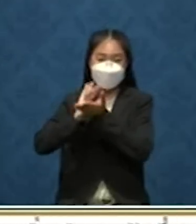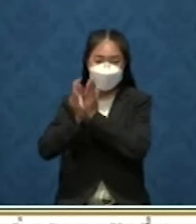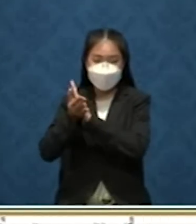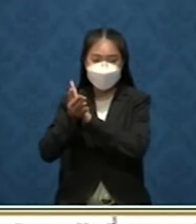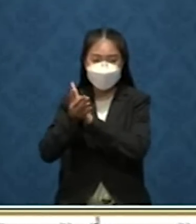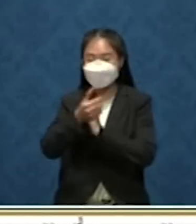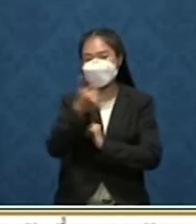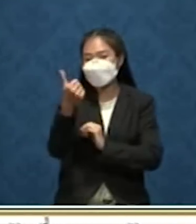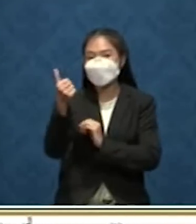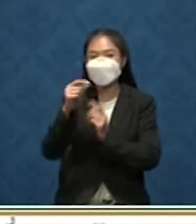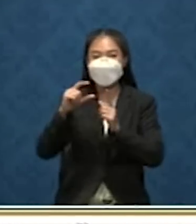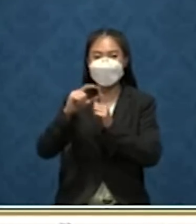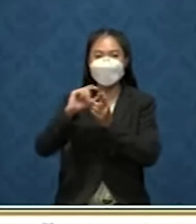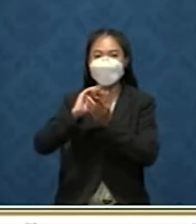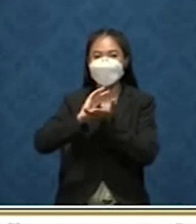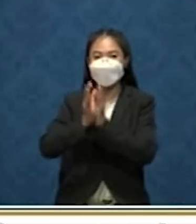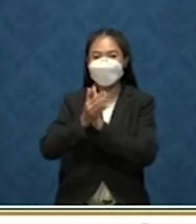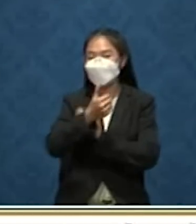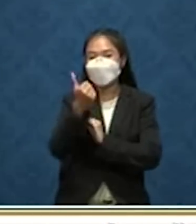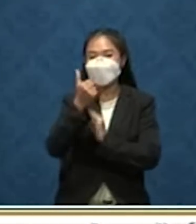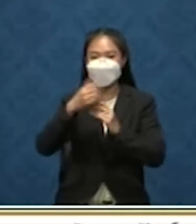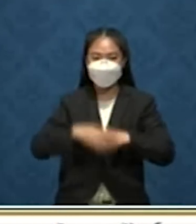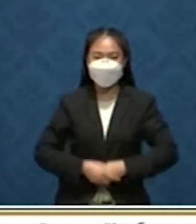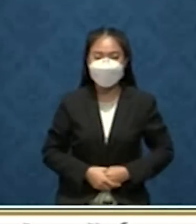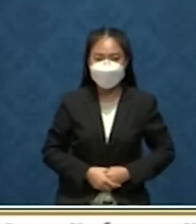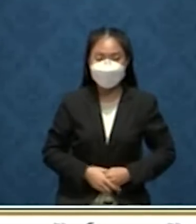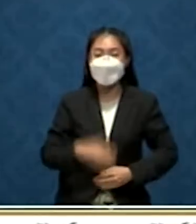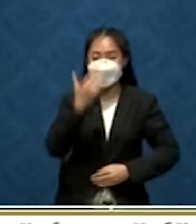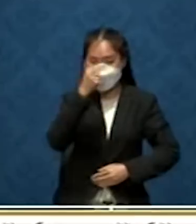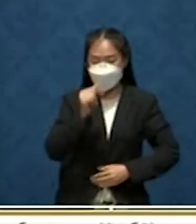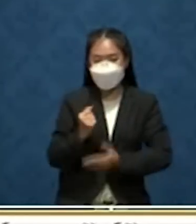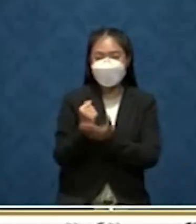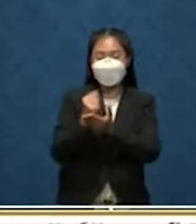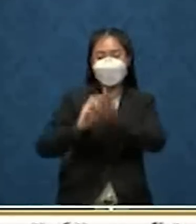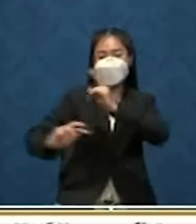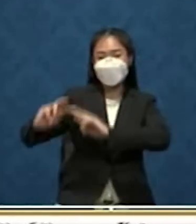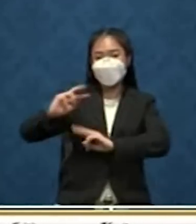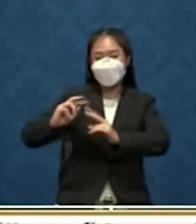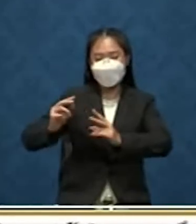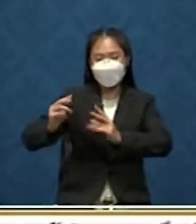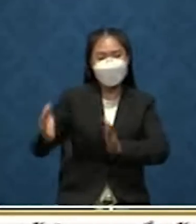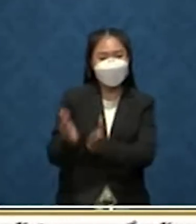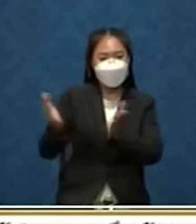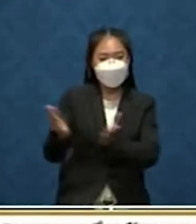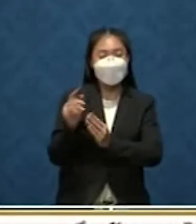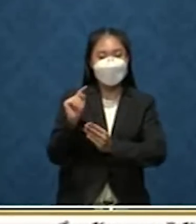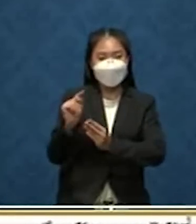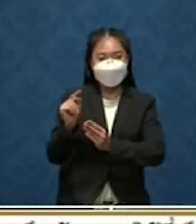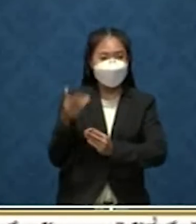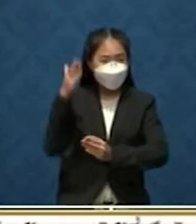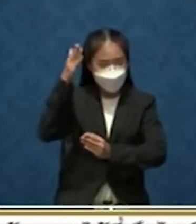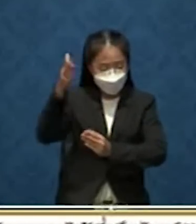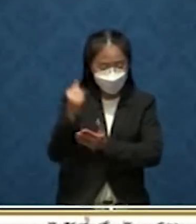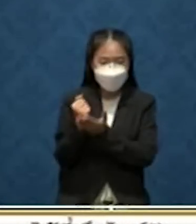เป็อยอแล้ันะครั tän retireต่อกนดี Competitบก็เพราช่วยกอุมแบบนี้คงจะอ้มกันต่อไปในอนาคต